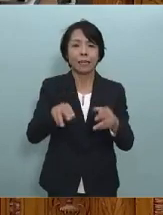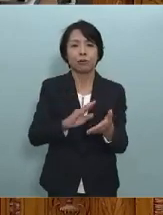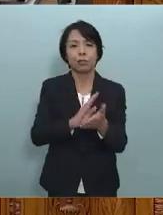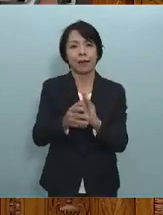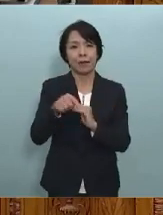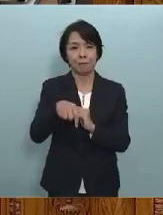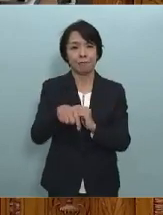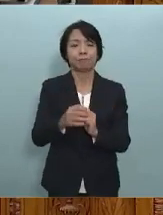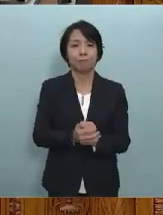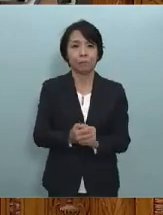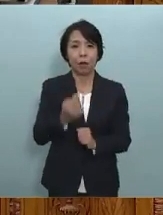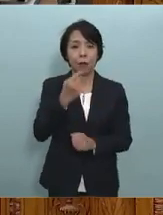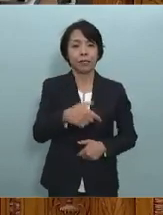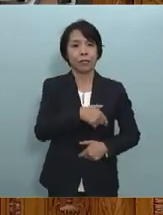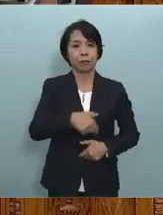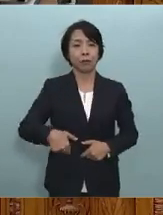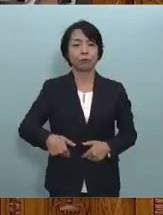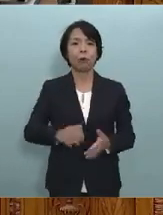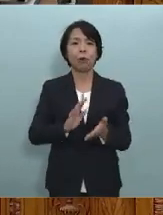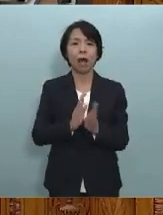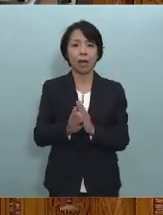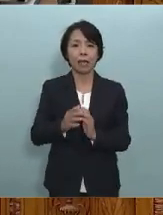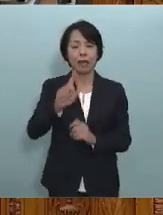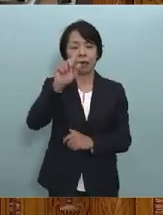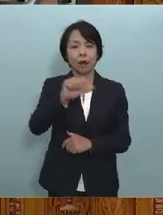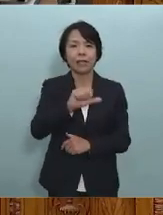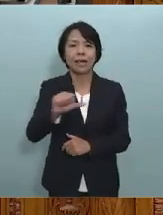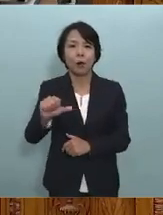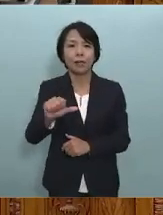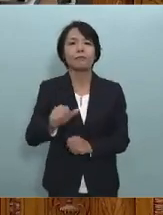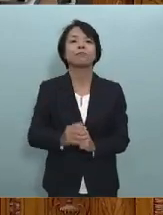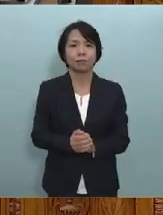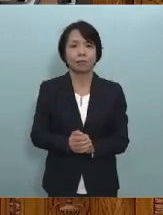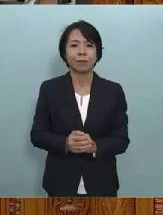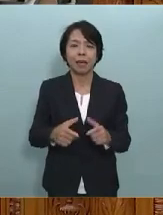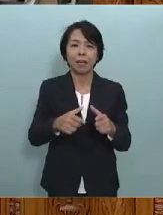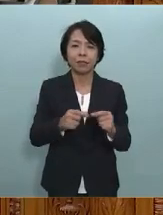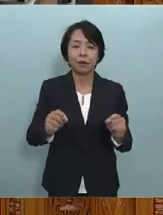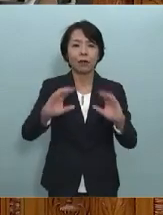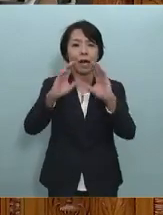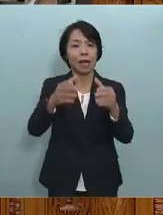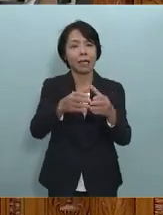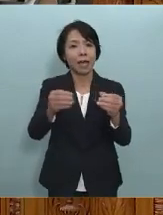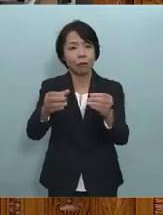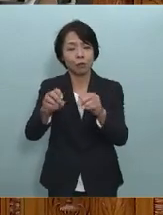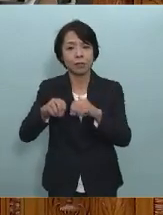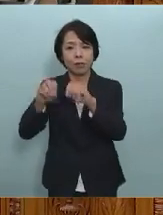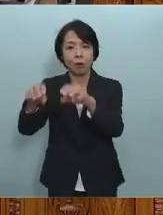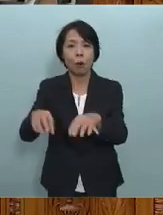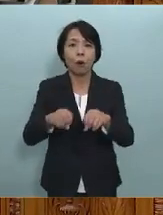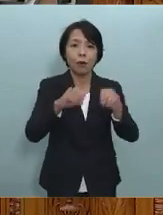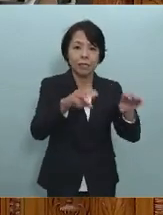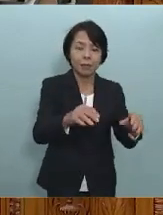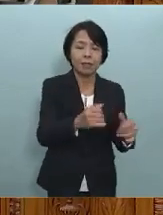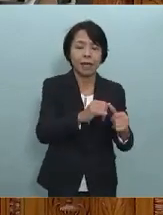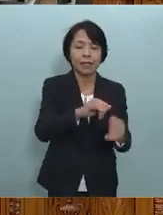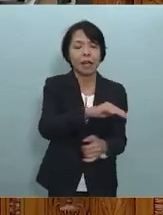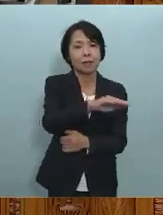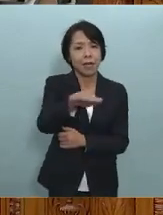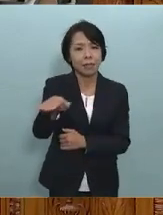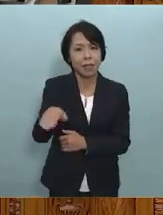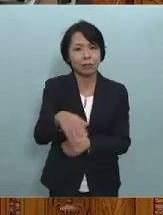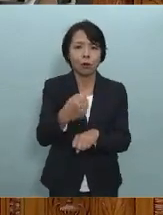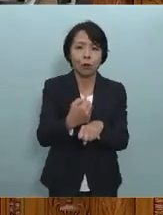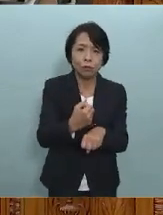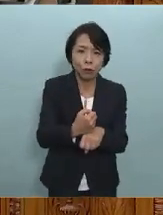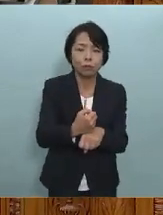故郷福岡県は第5位です日本から海外へ移民された方々がどんな苦労をされてきたのか